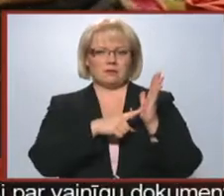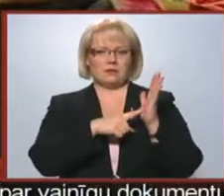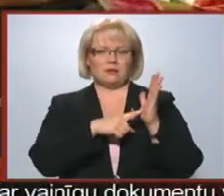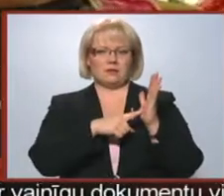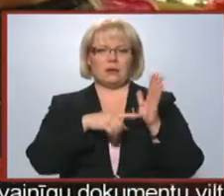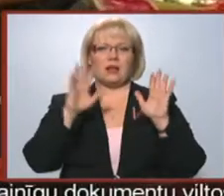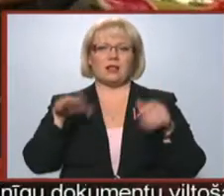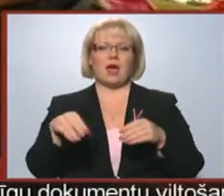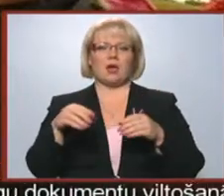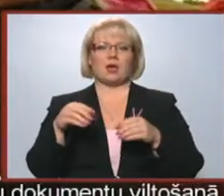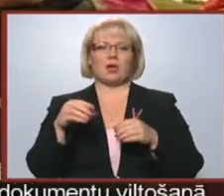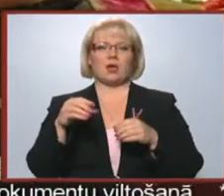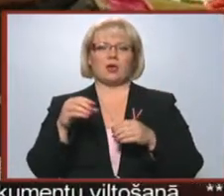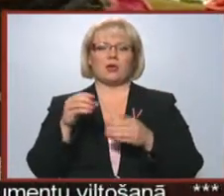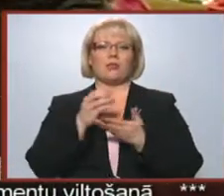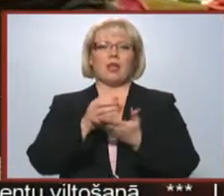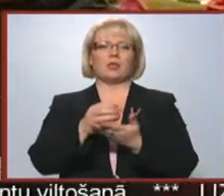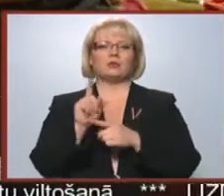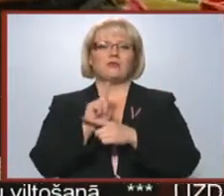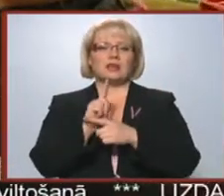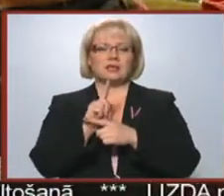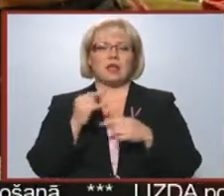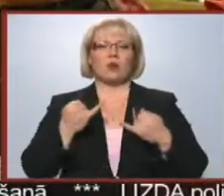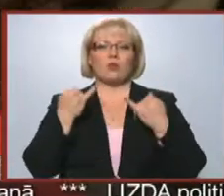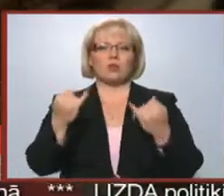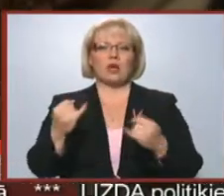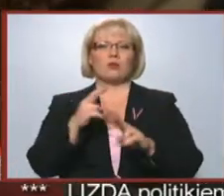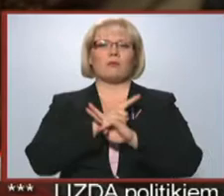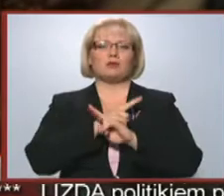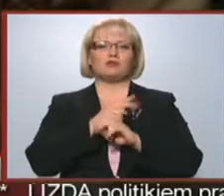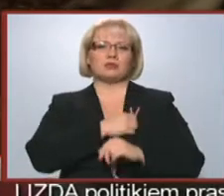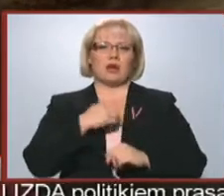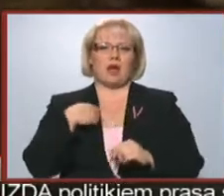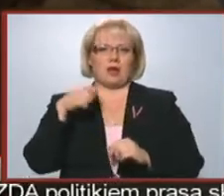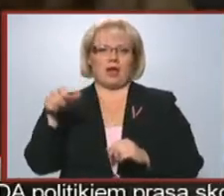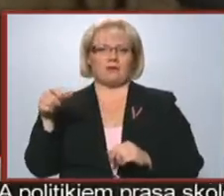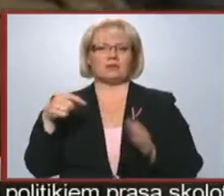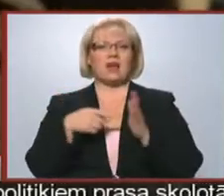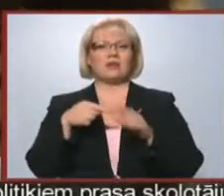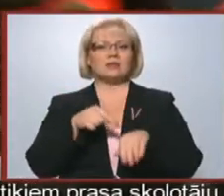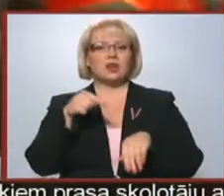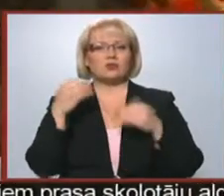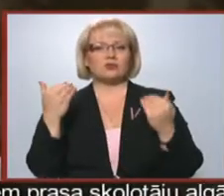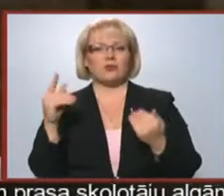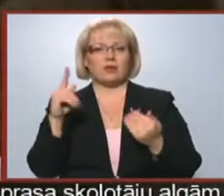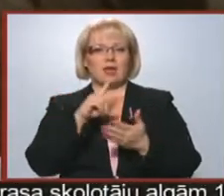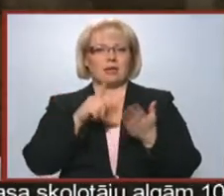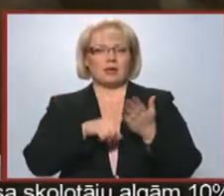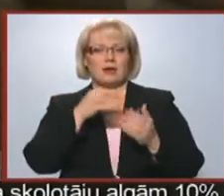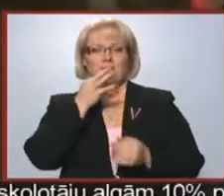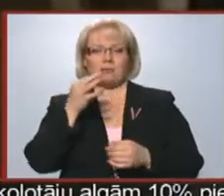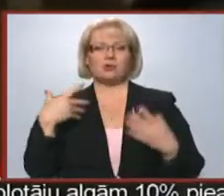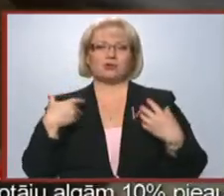Lai nolikt svecītes vai godinātu mirušos kareivjus. Kādas jums ir sajūtas šodien te būt? Bet